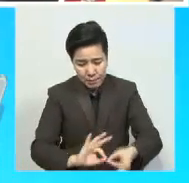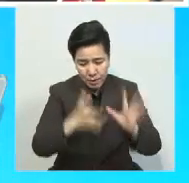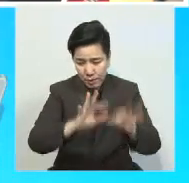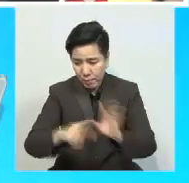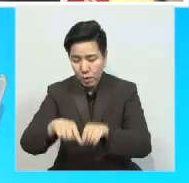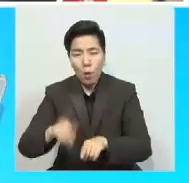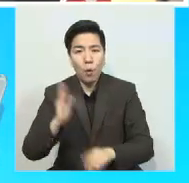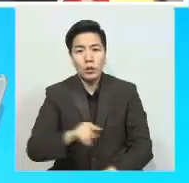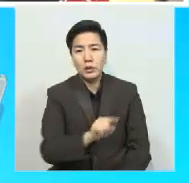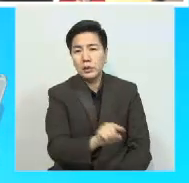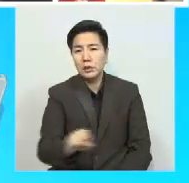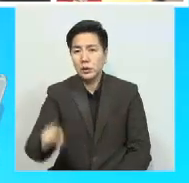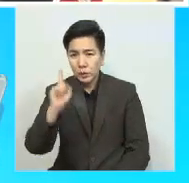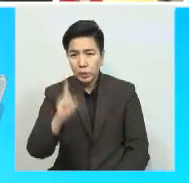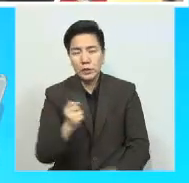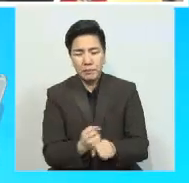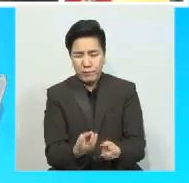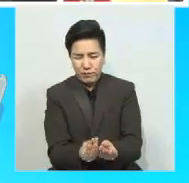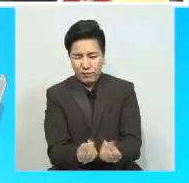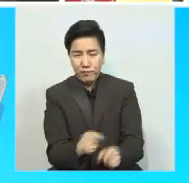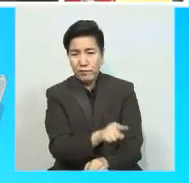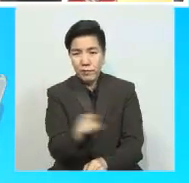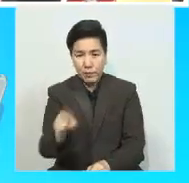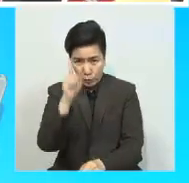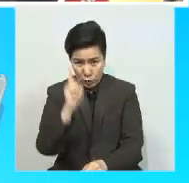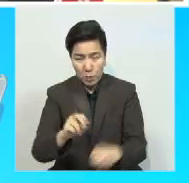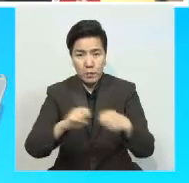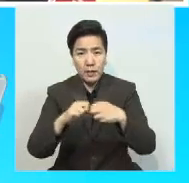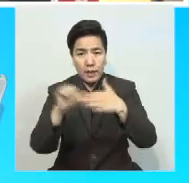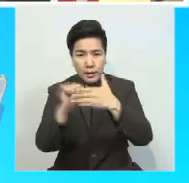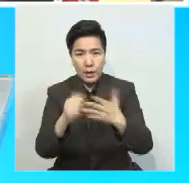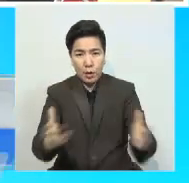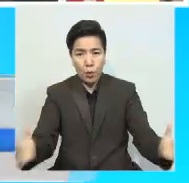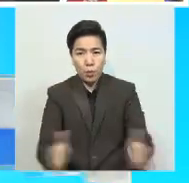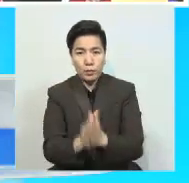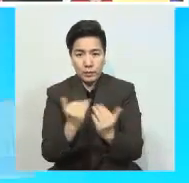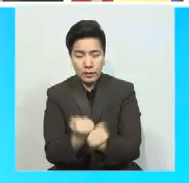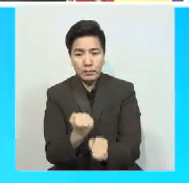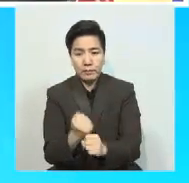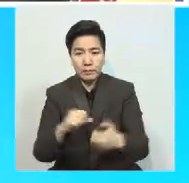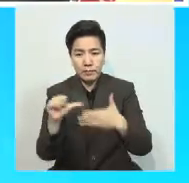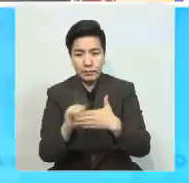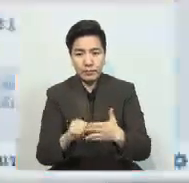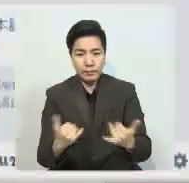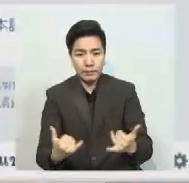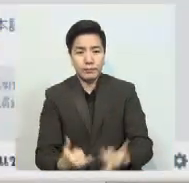ะนั้นทุกคนก็มีส่วนในการช่วยทำให้เกิดฝุ่นละอองนั้นทุกคนก็ต้องช่วยแก้ปัญหากับรัฐบาลไปด้วยนะ